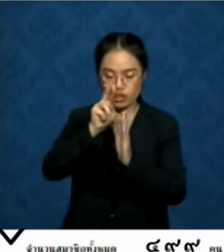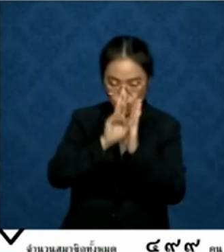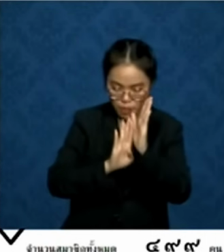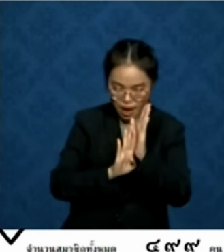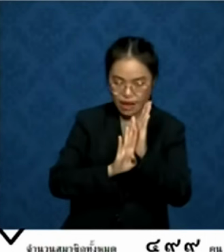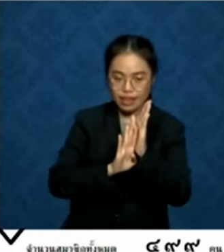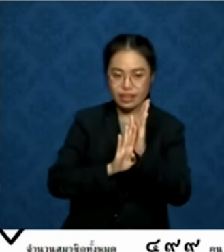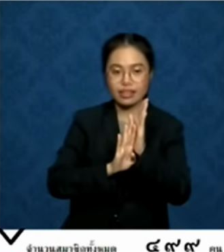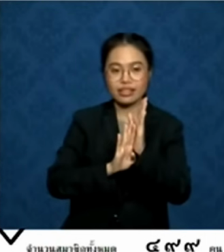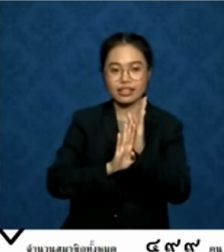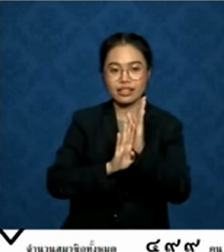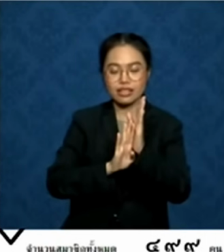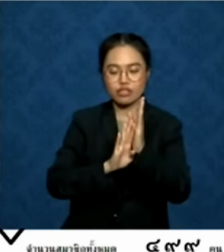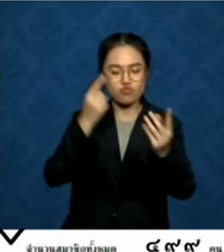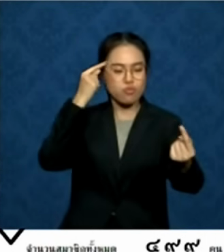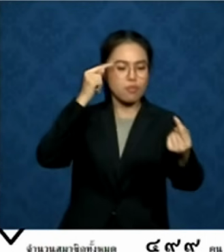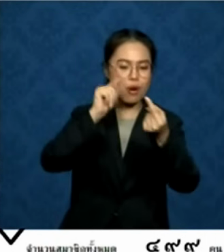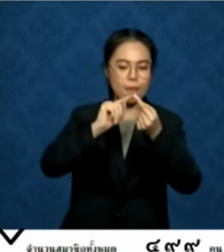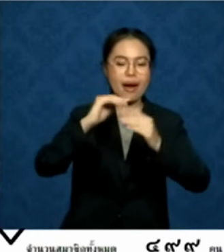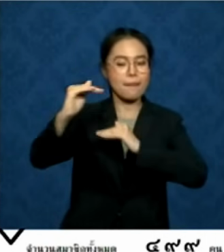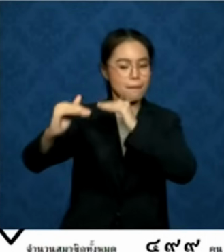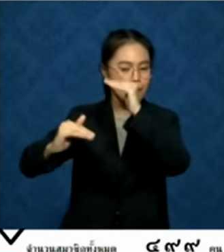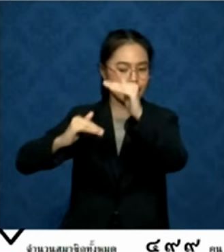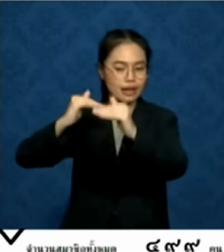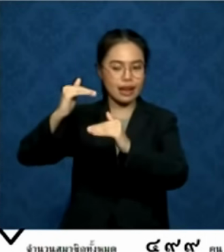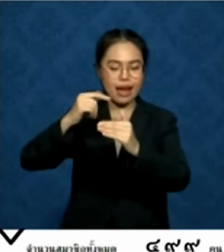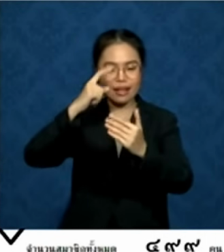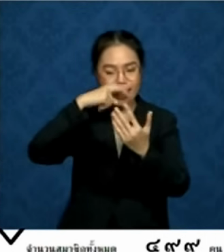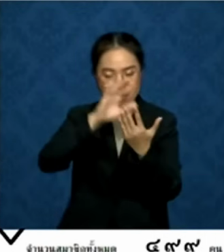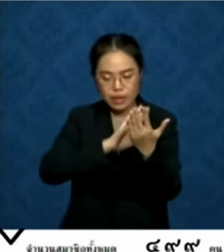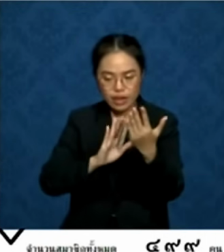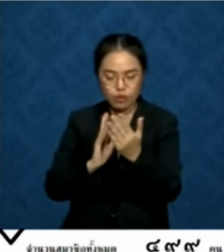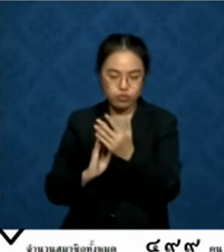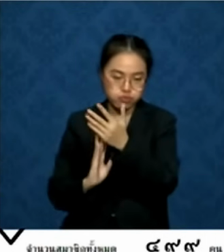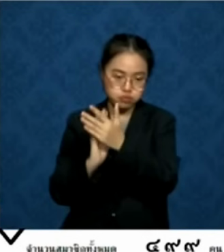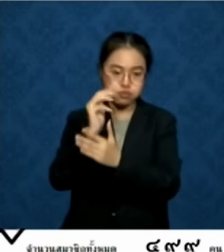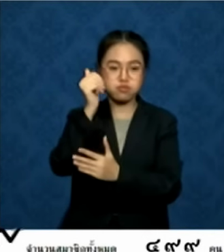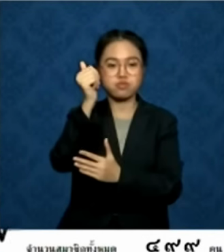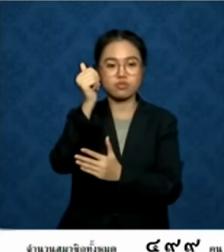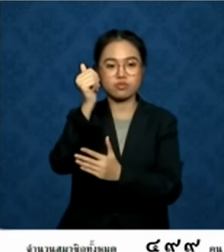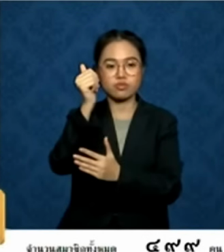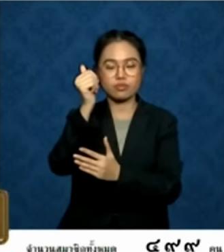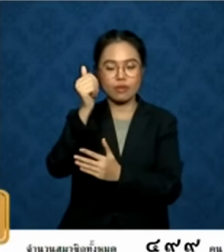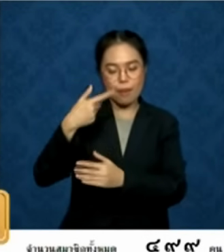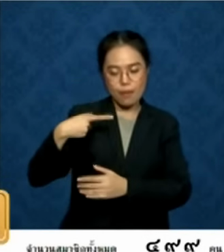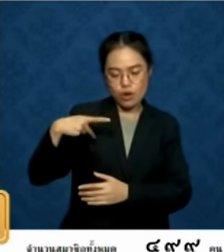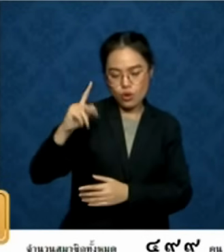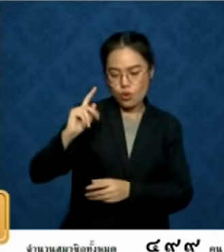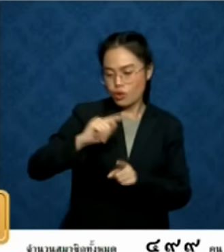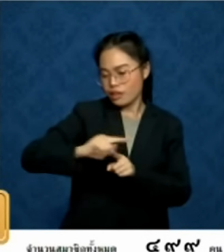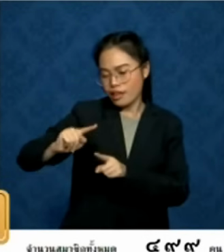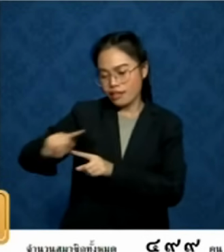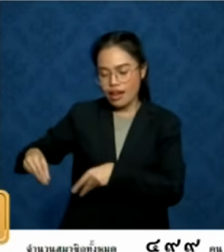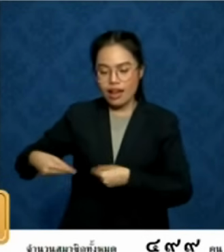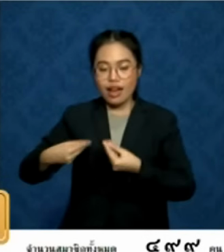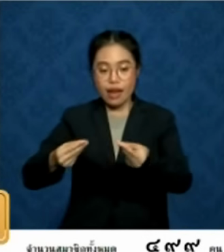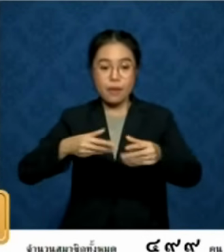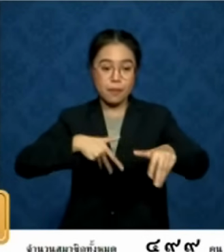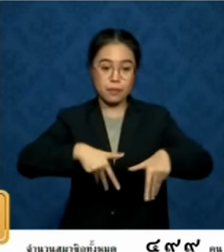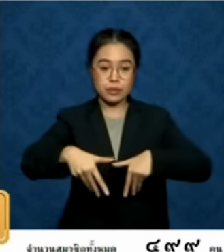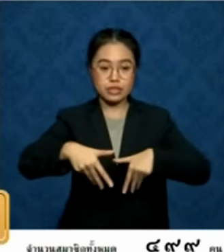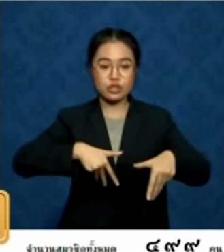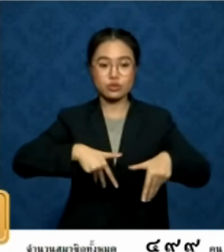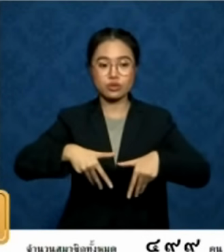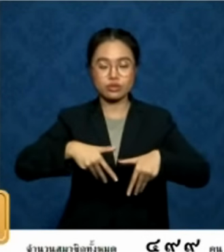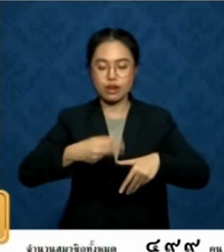ติและเป้าหมายการพัฒนาที่ยั่งยืนเพื่อให้เกิดผลสัมฤทธิ์และประโยชน์สูงสุดต่อประชาชนอย่างเป็นรูปธร